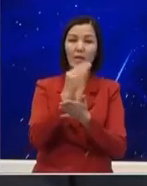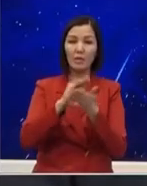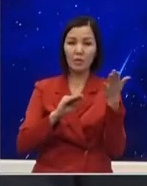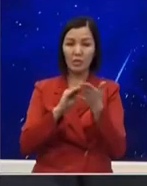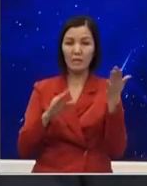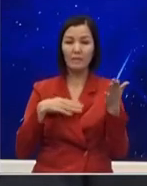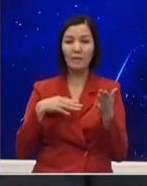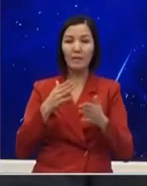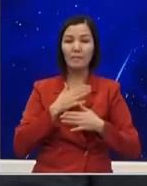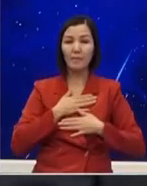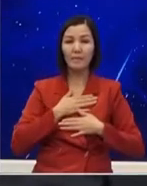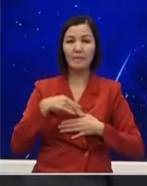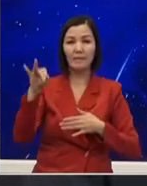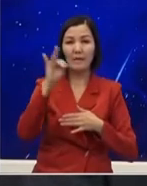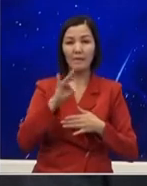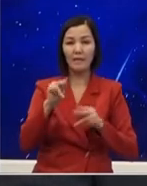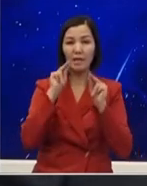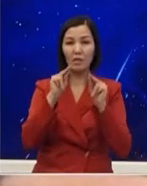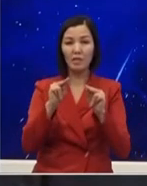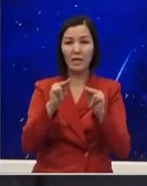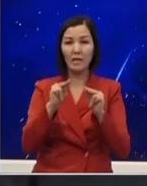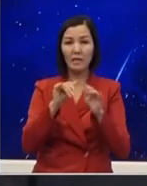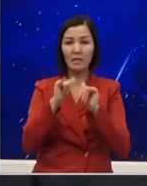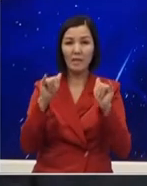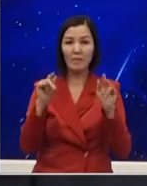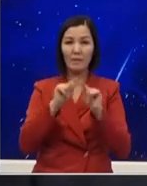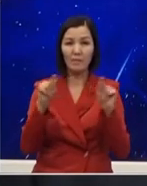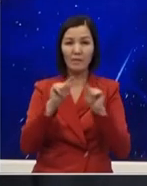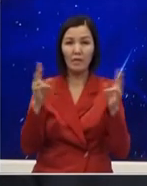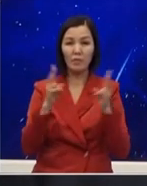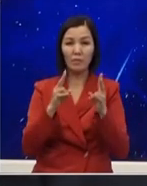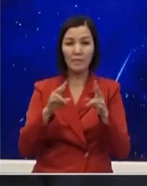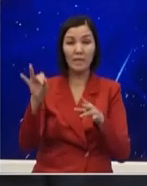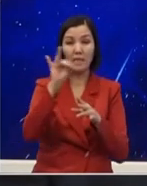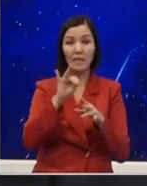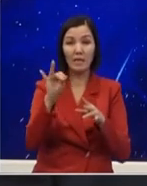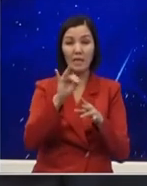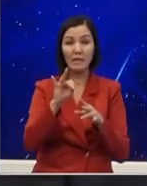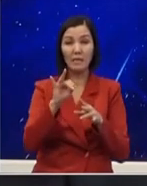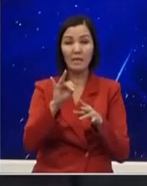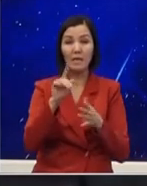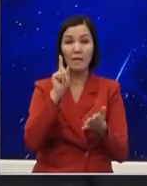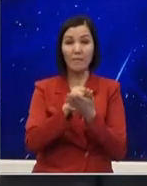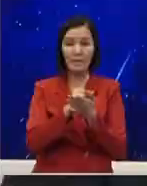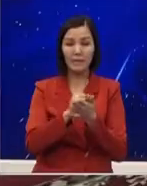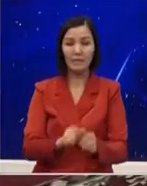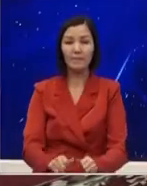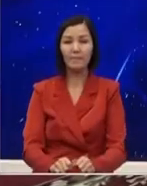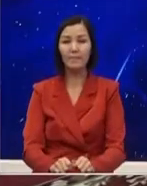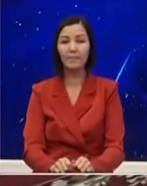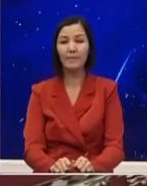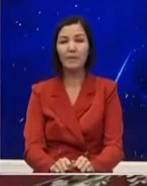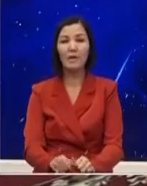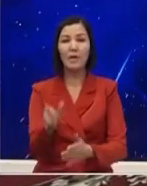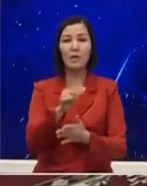Біз тезектөрені сол тарихта шынайы бағасын беріп көтеруіміз керек. Ол кәсіби тарихшылардың айналысатын шаруасы. Жыр